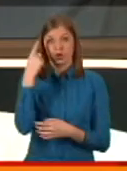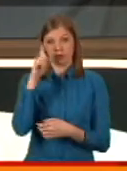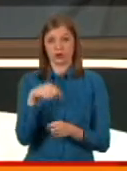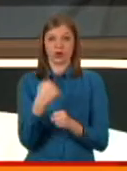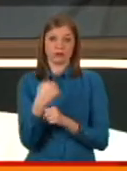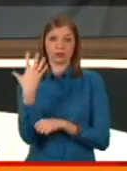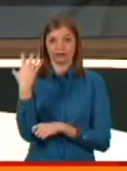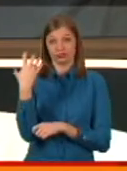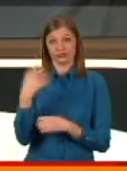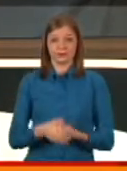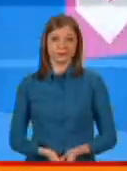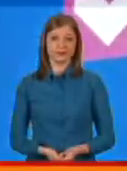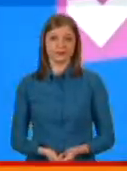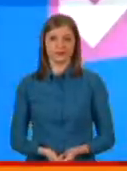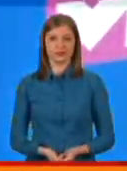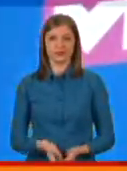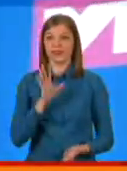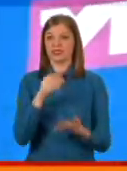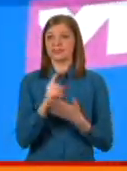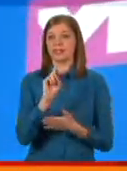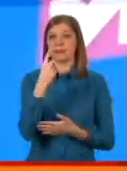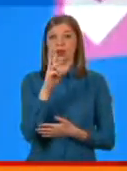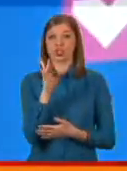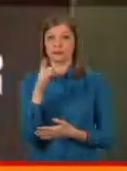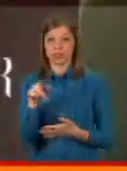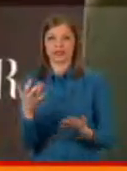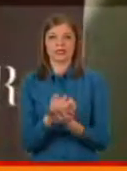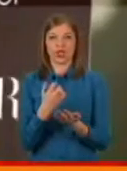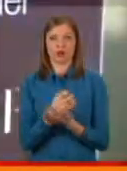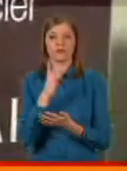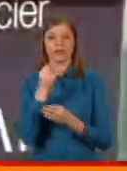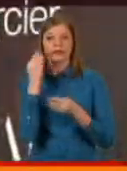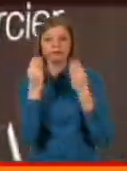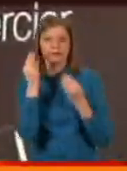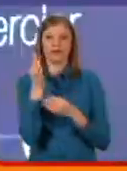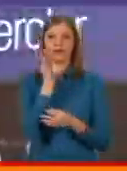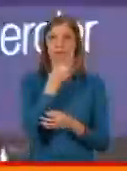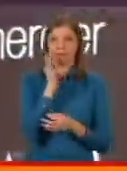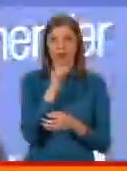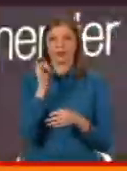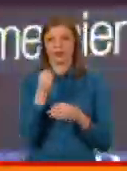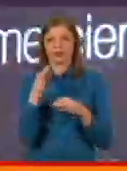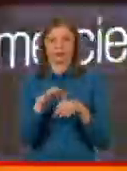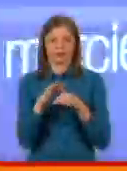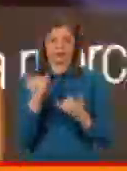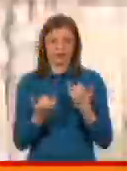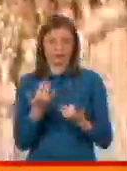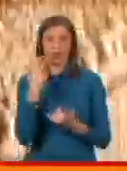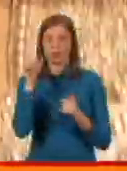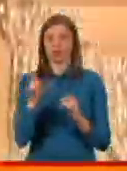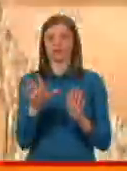робити селфі. Свій перший мільярд вона заробила на пудрі, помаді та засобах для шкіри. Коли їй було